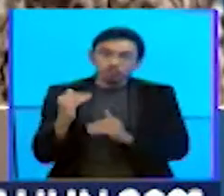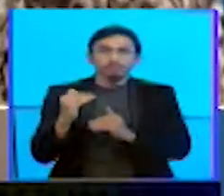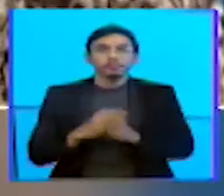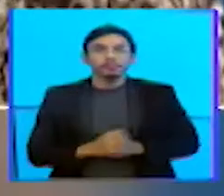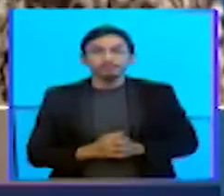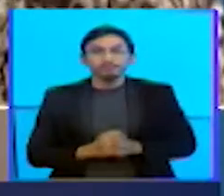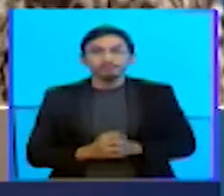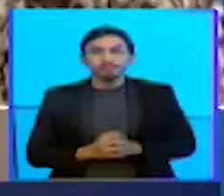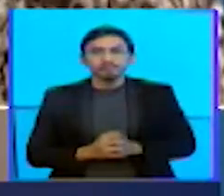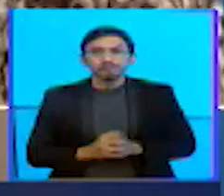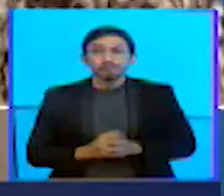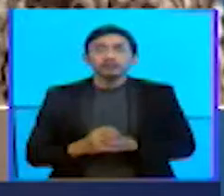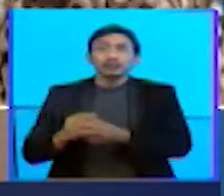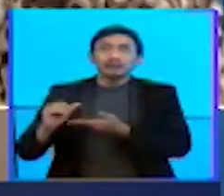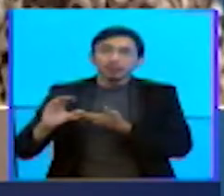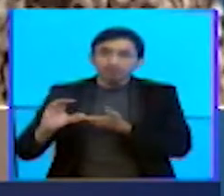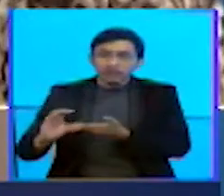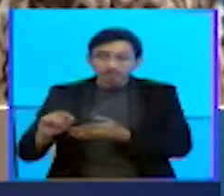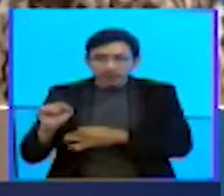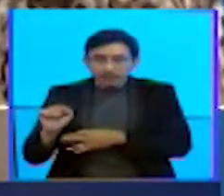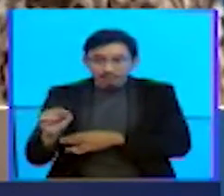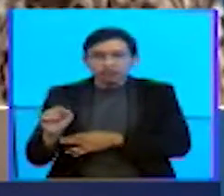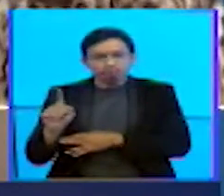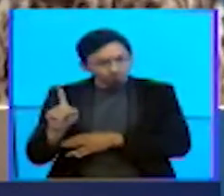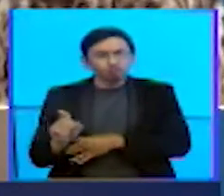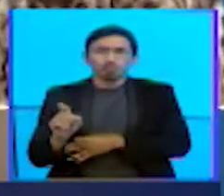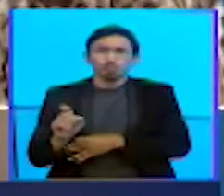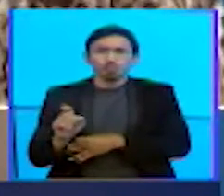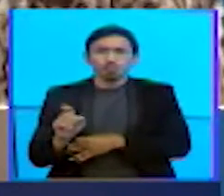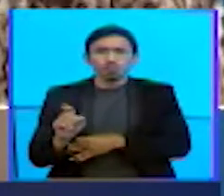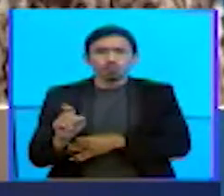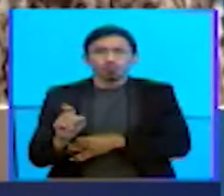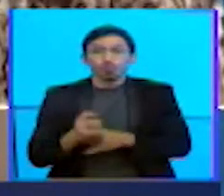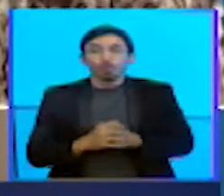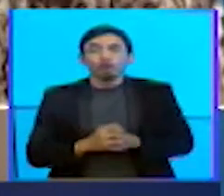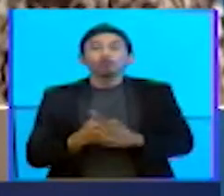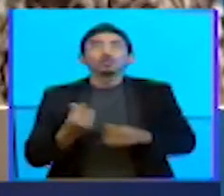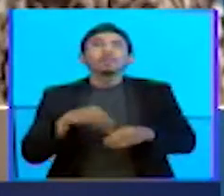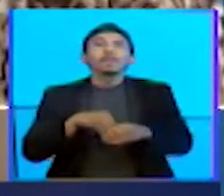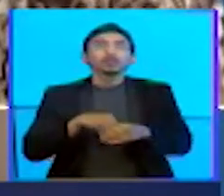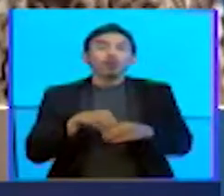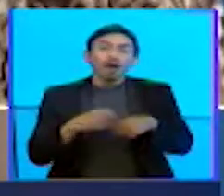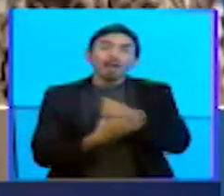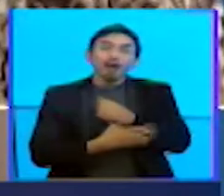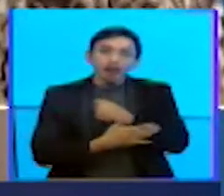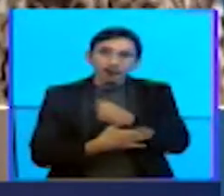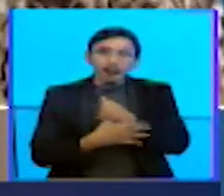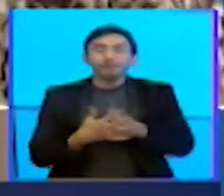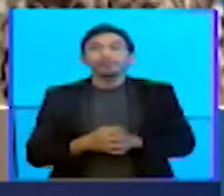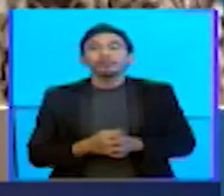Investasi adalah satu hal, kita butuh investasi, kita butuh devisa supaya ekonomi bergulir,